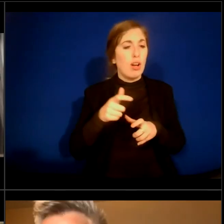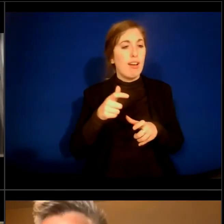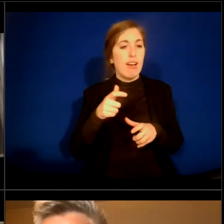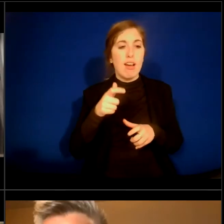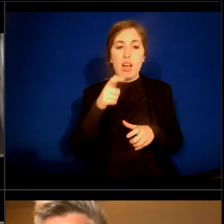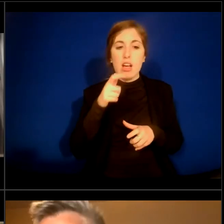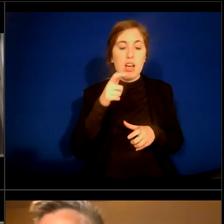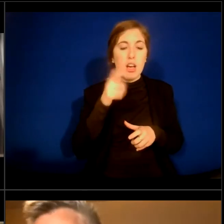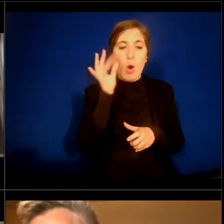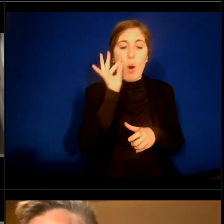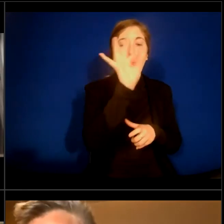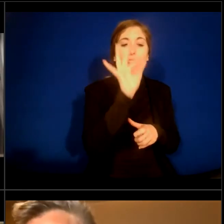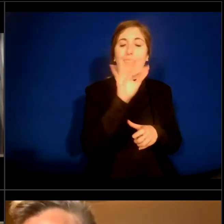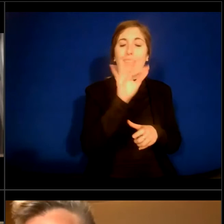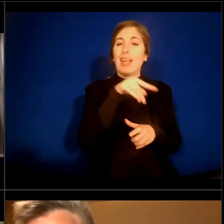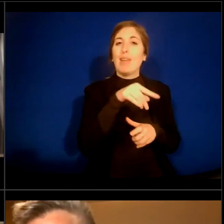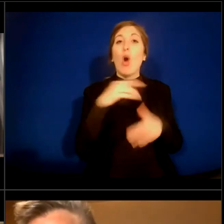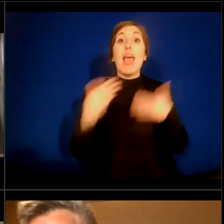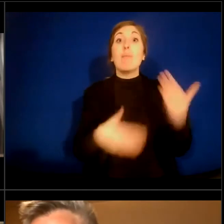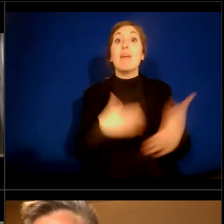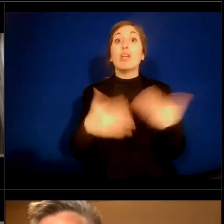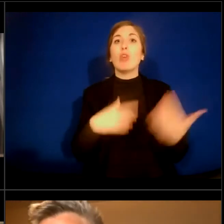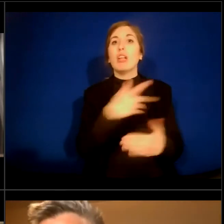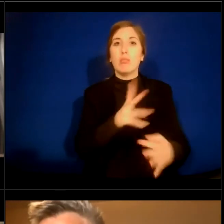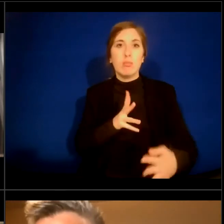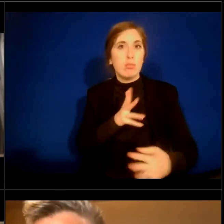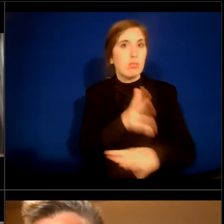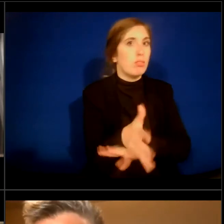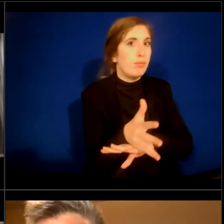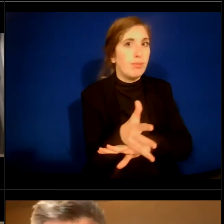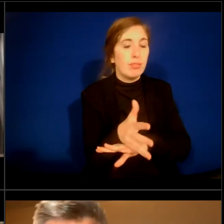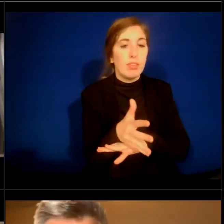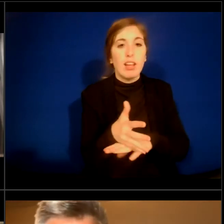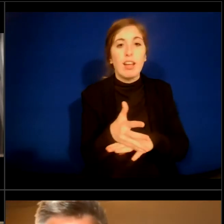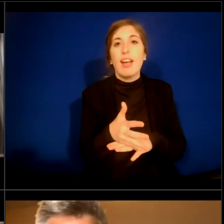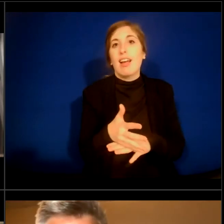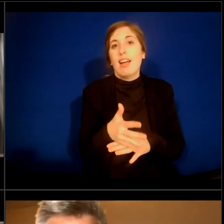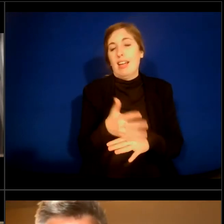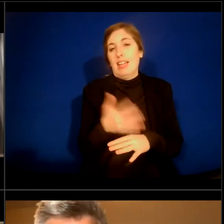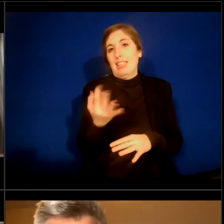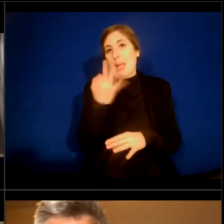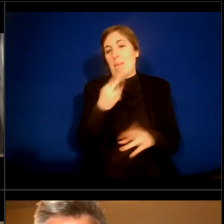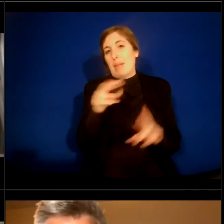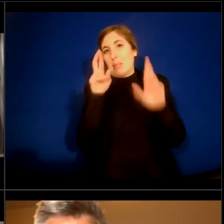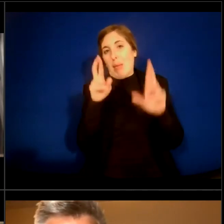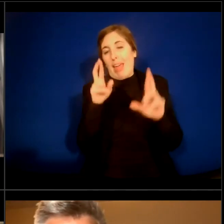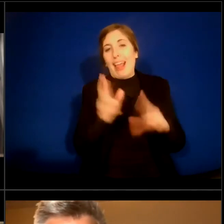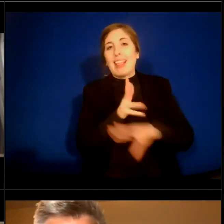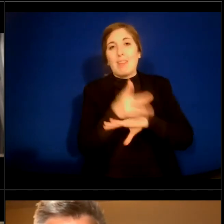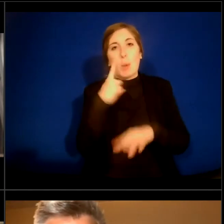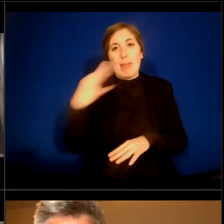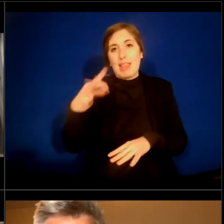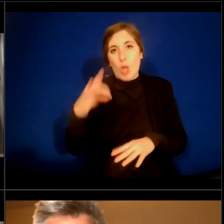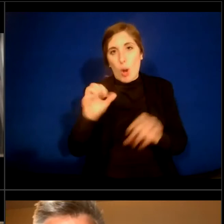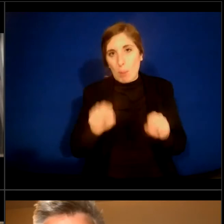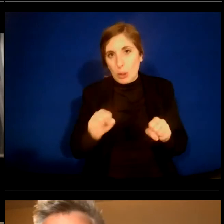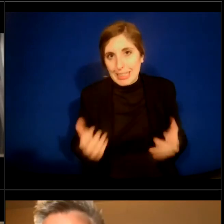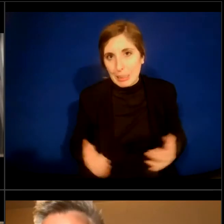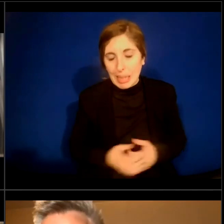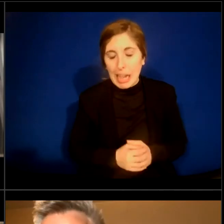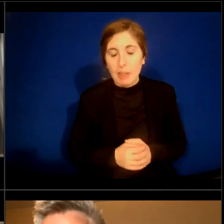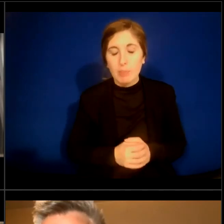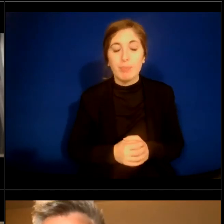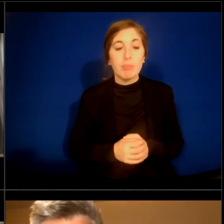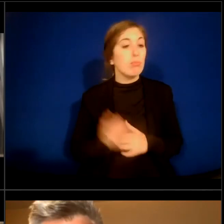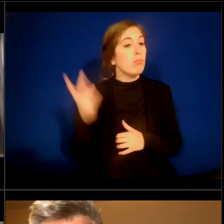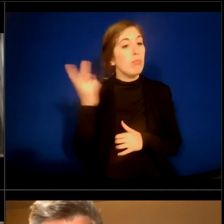una risposta emergenziale, quindi insomma è sempre la migliore possibile. Però questa emergenza